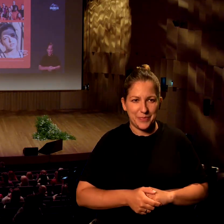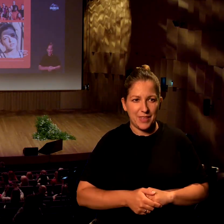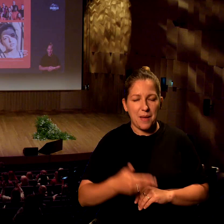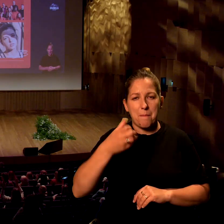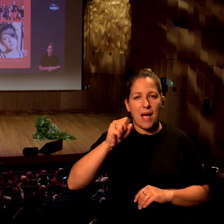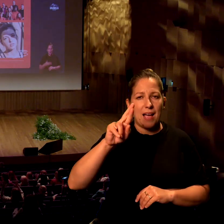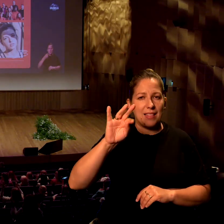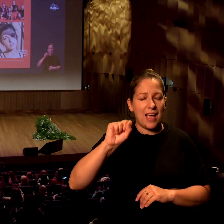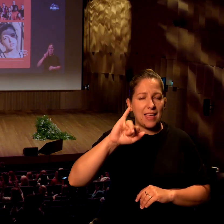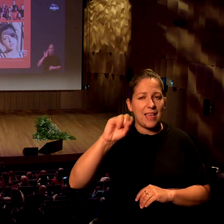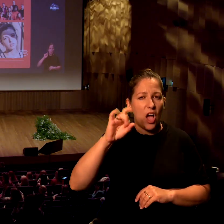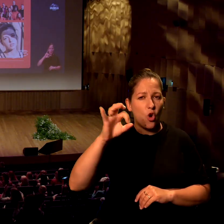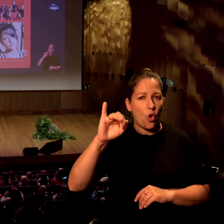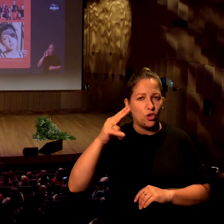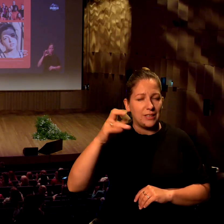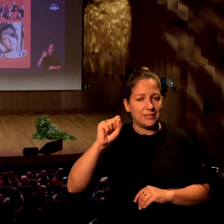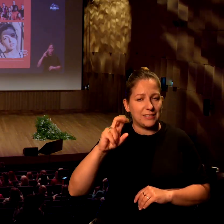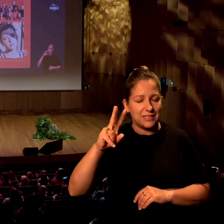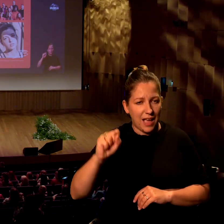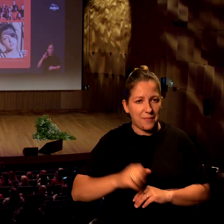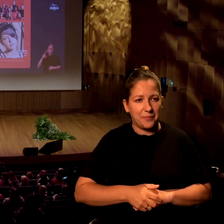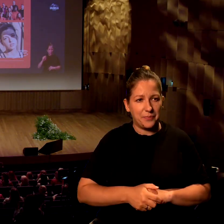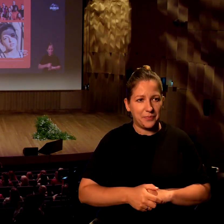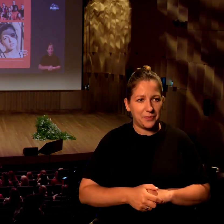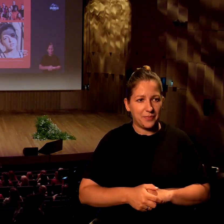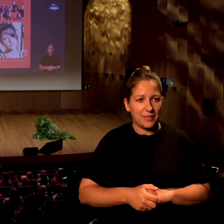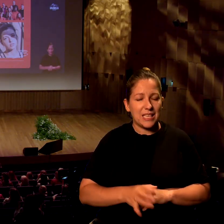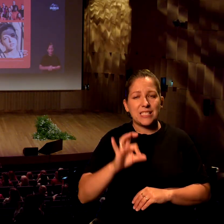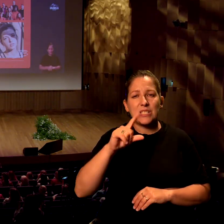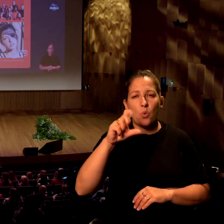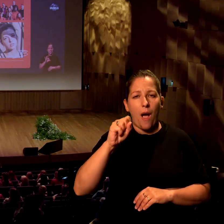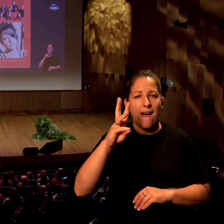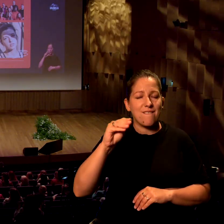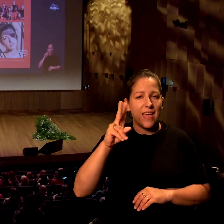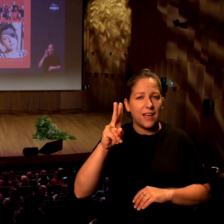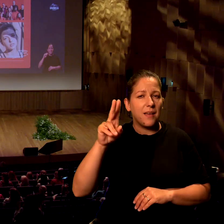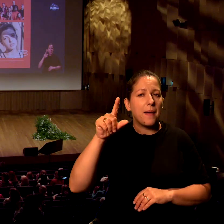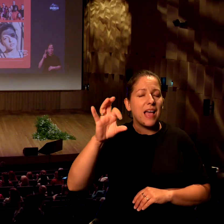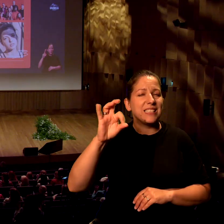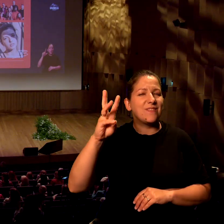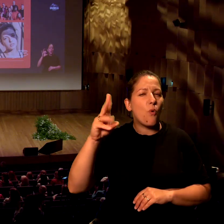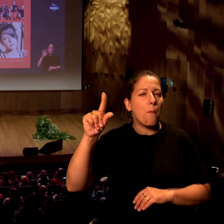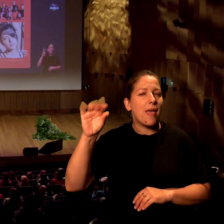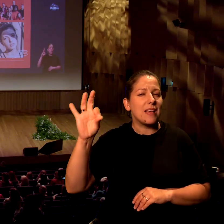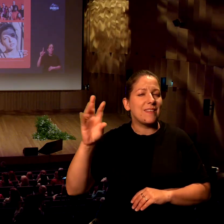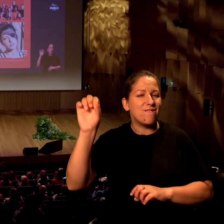Marta Jagodzińska, emocjonalia.pl. Sławek Prusakowski, SWPS